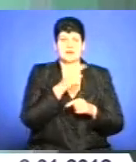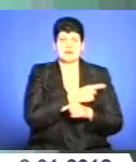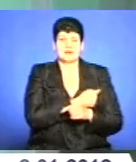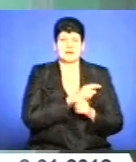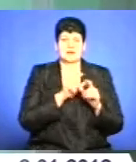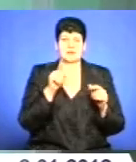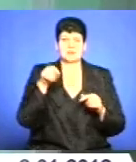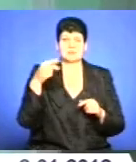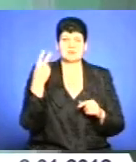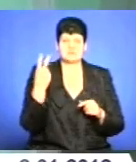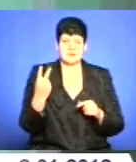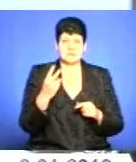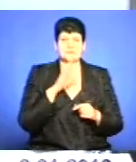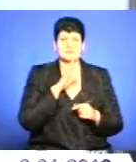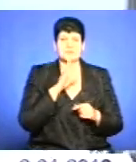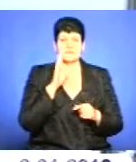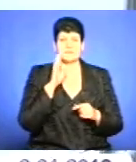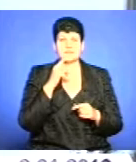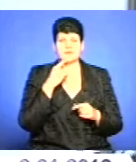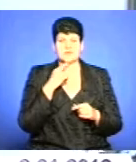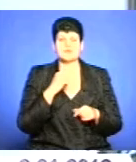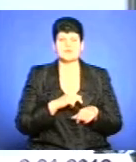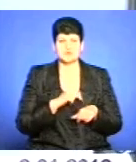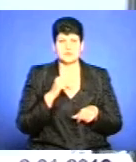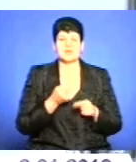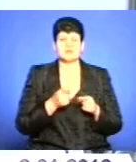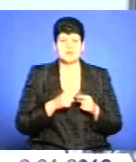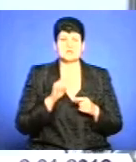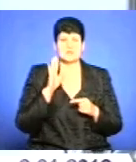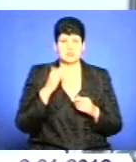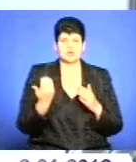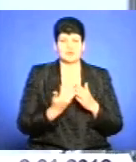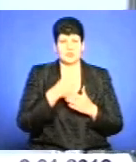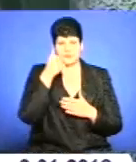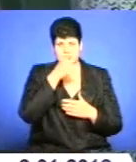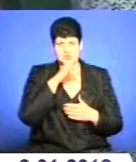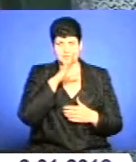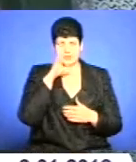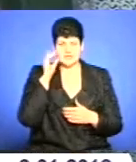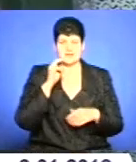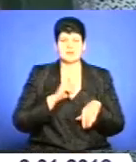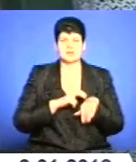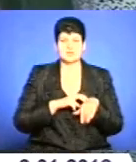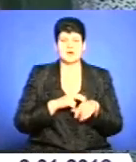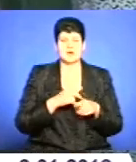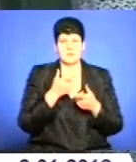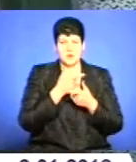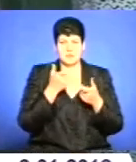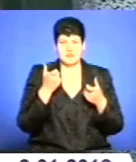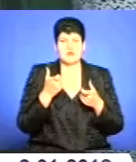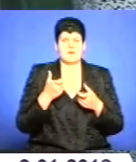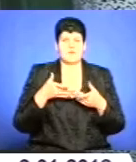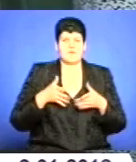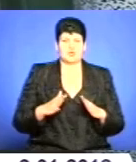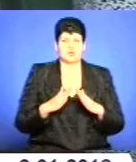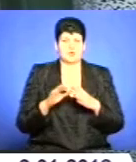2. Мама Оксана зізнається, що відчувала – це станеться саме у новорічну ніч. Навіть лікарю попередила. У пологове їхала одразу ж